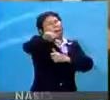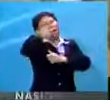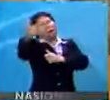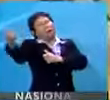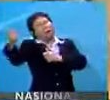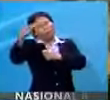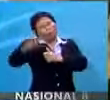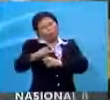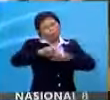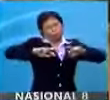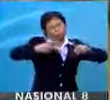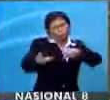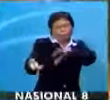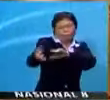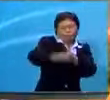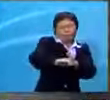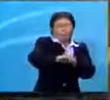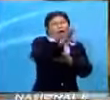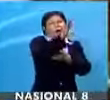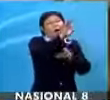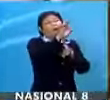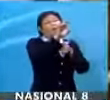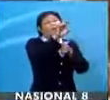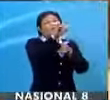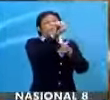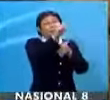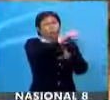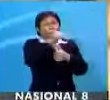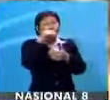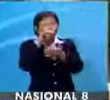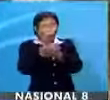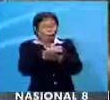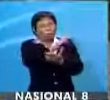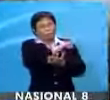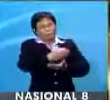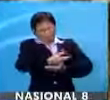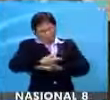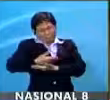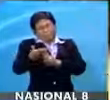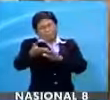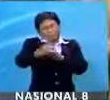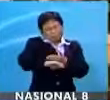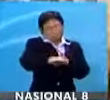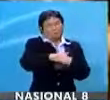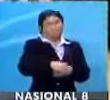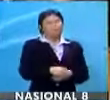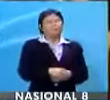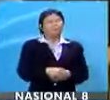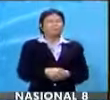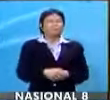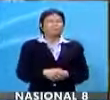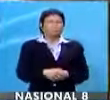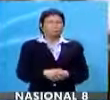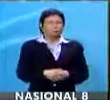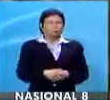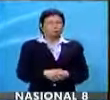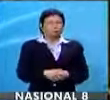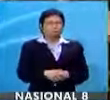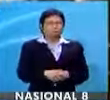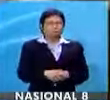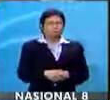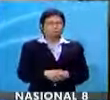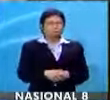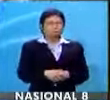lain serta menyebabkan kematian Fairus Nizam Husin dan isterinya Nova Safitri Azhari serta anak bongsu mereka Nur